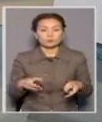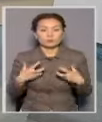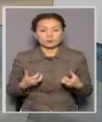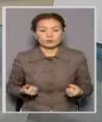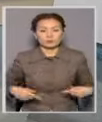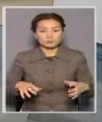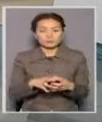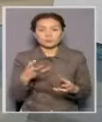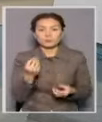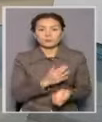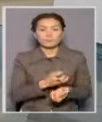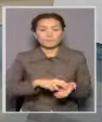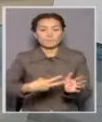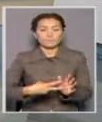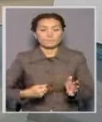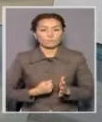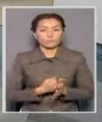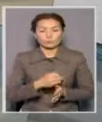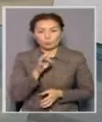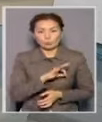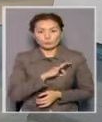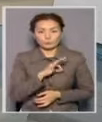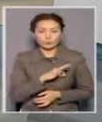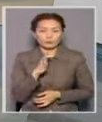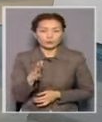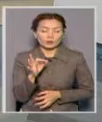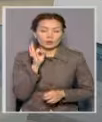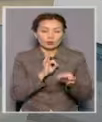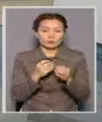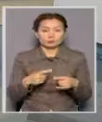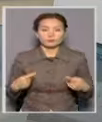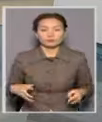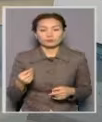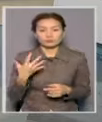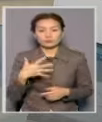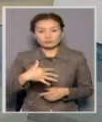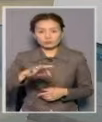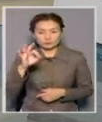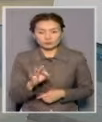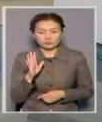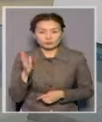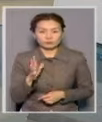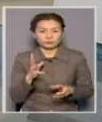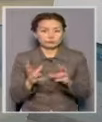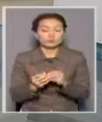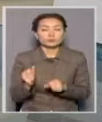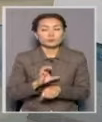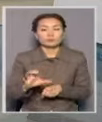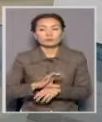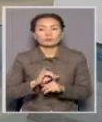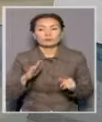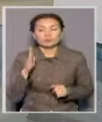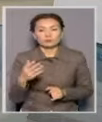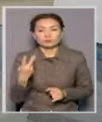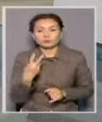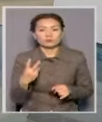тем самым планируется довести долю отечной продукции фармацевтической отрасли до 50 процентов в объем экспорта увеличится